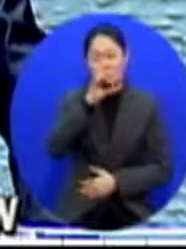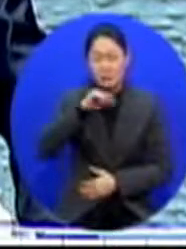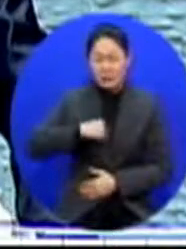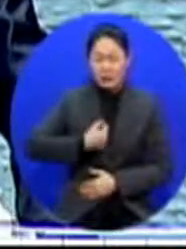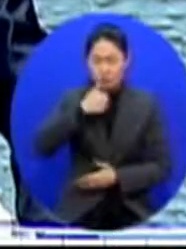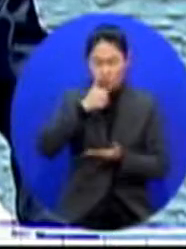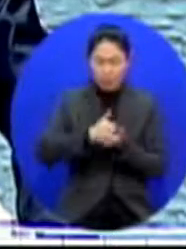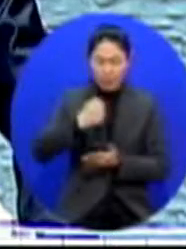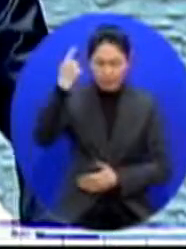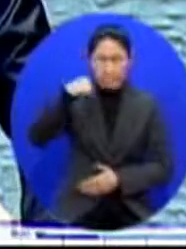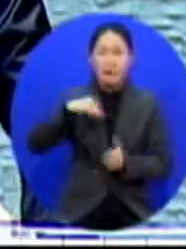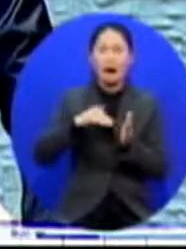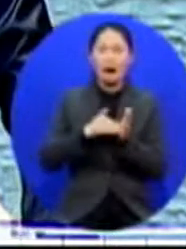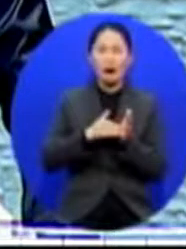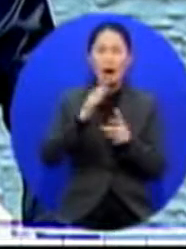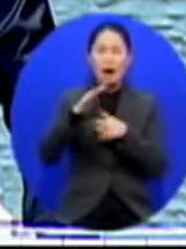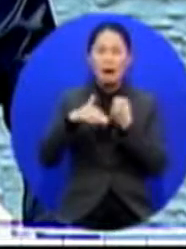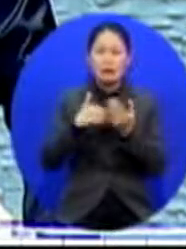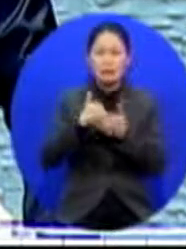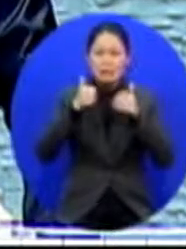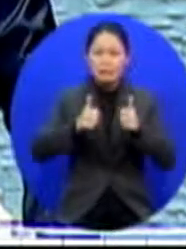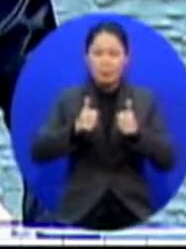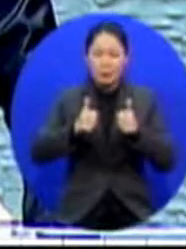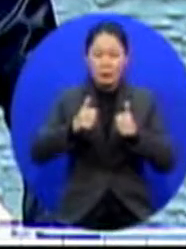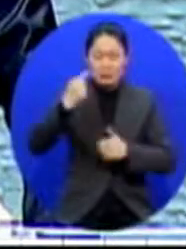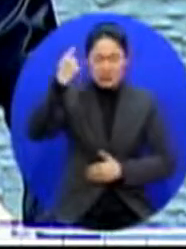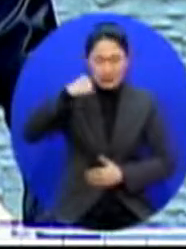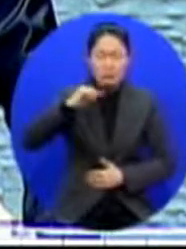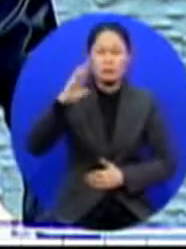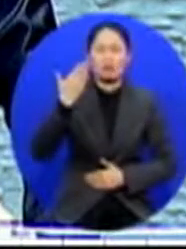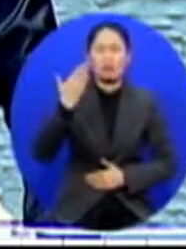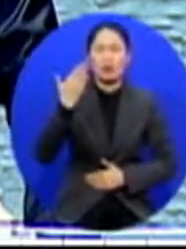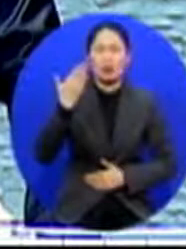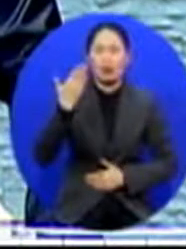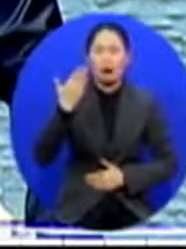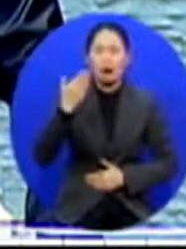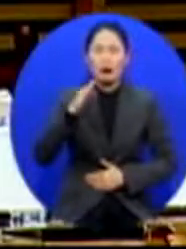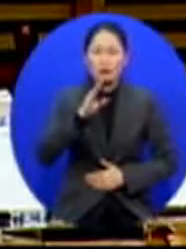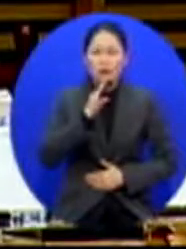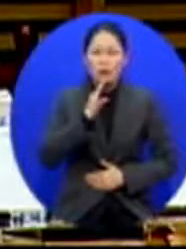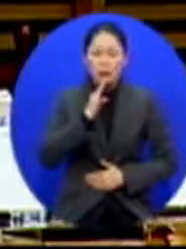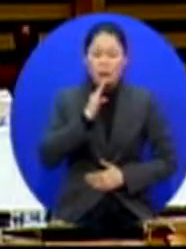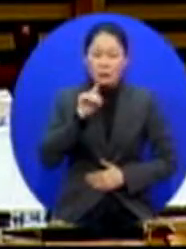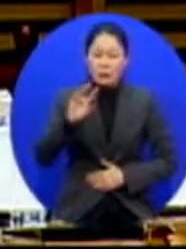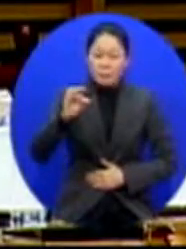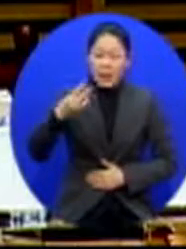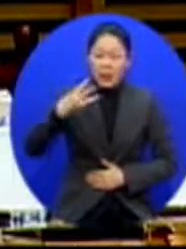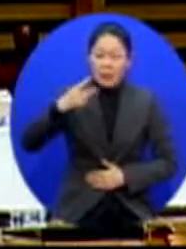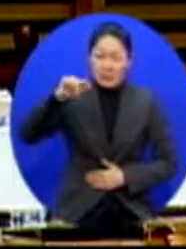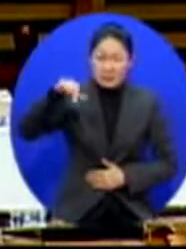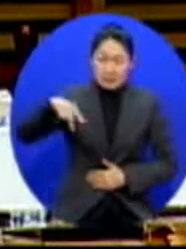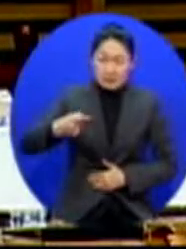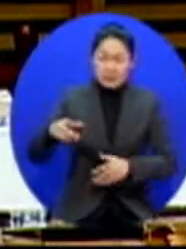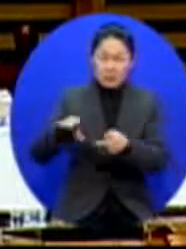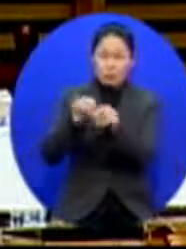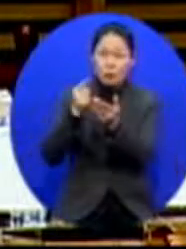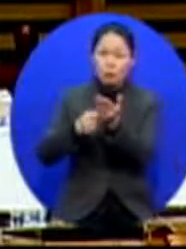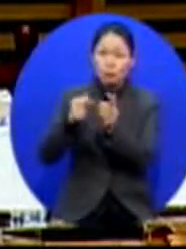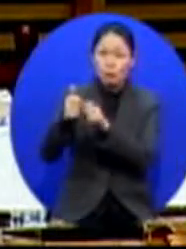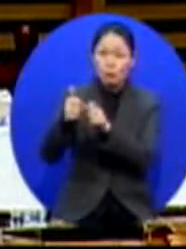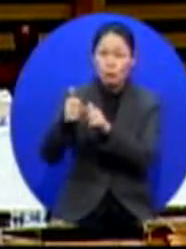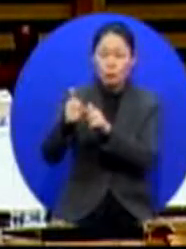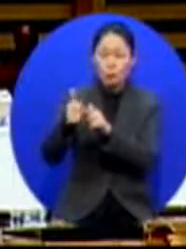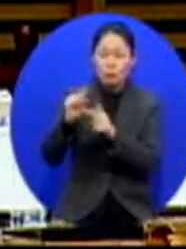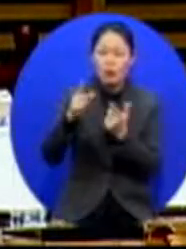느끼고 하나님의 심판을 느꼈습니다 자 입 l x 도 그렇게